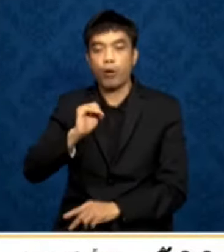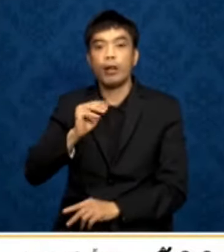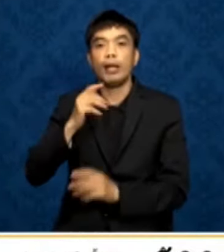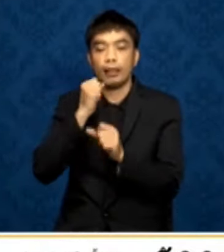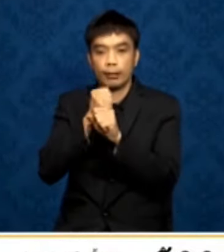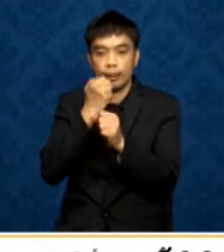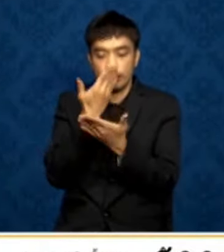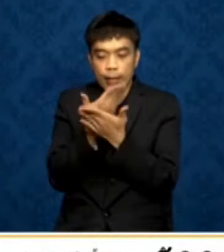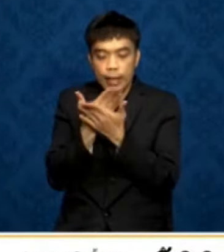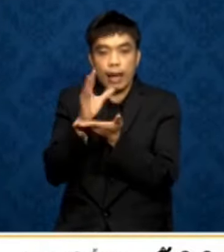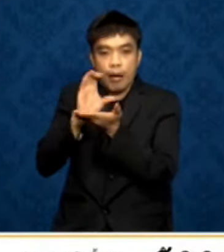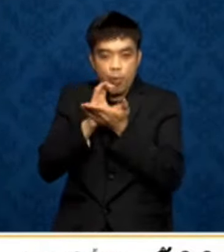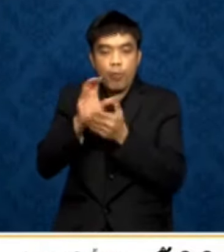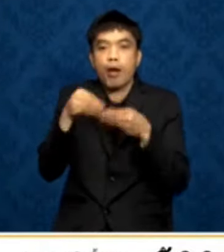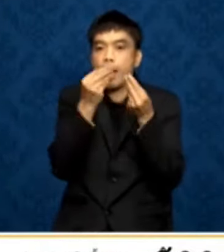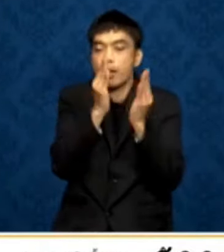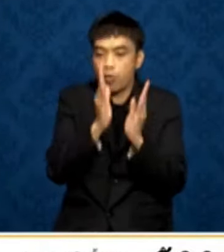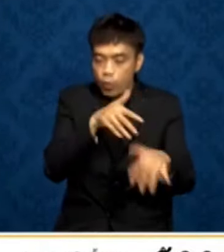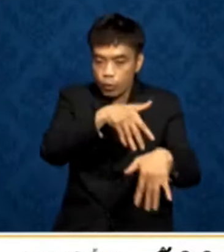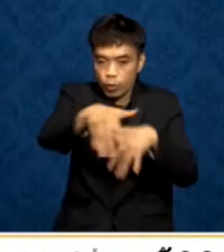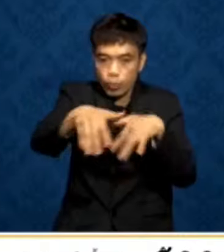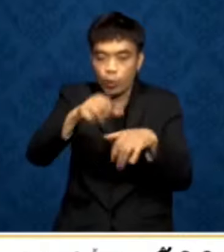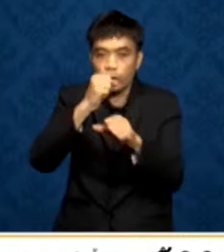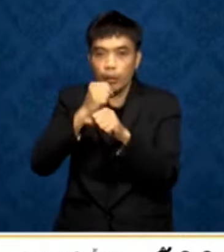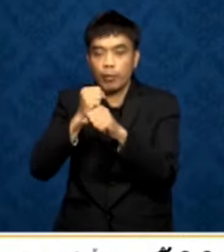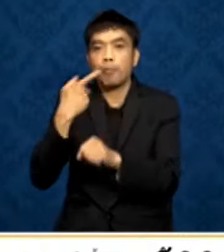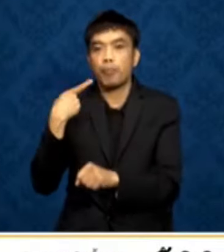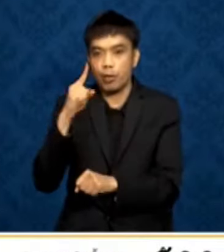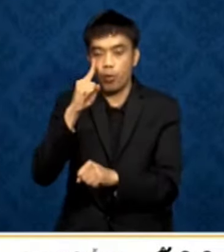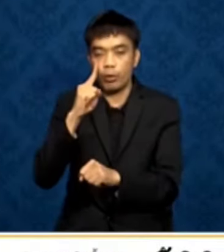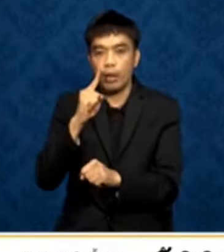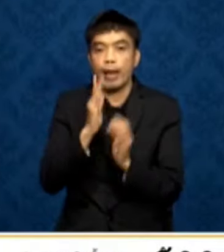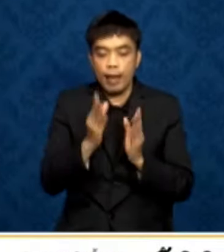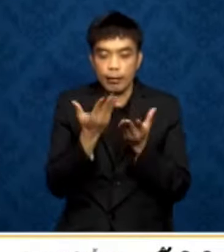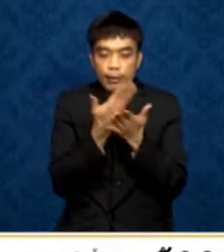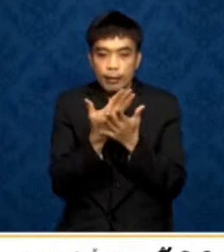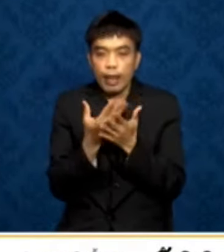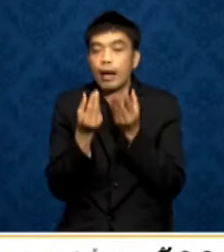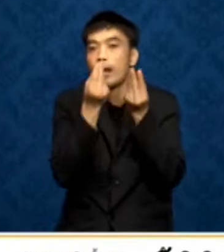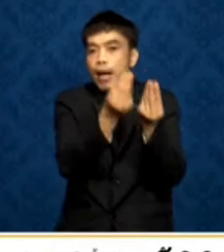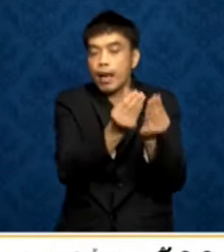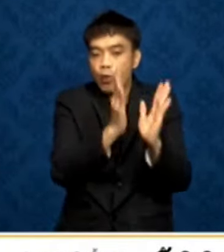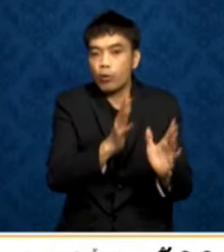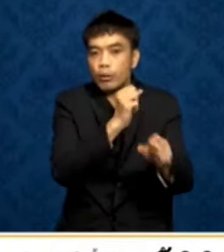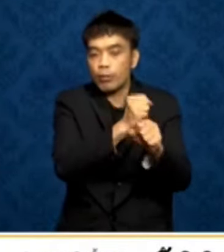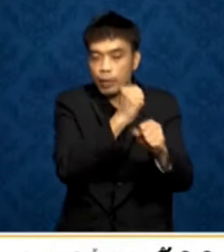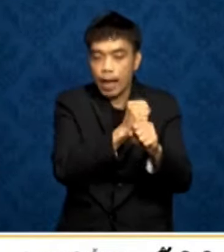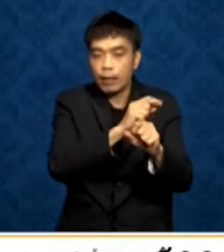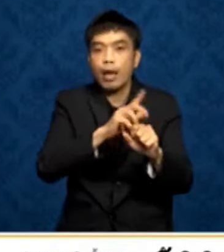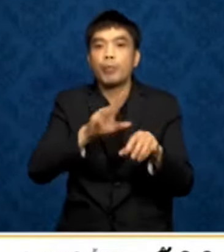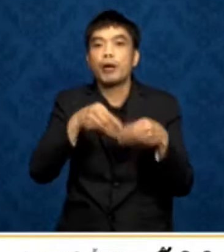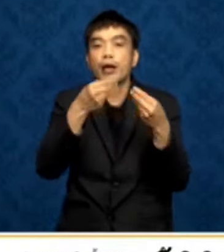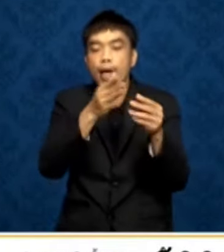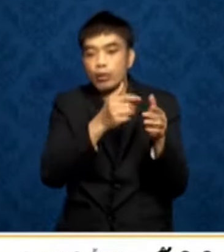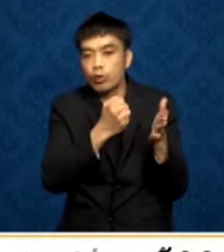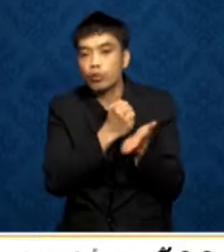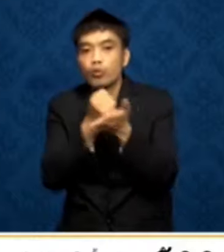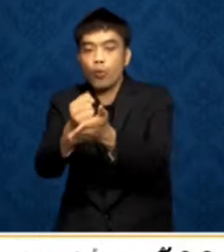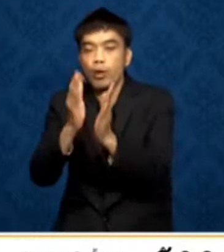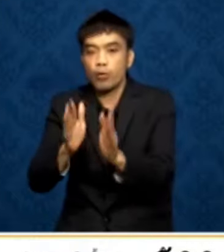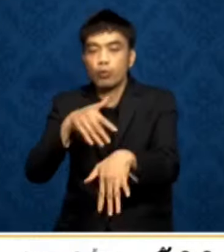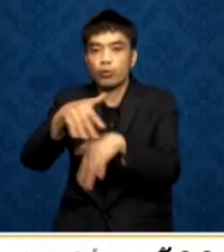ถ้าหากว่าจะมีการอำนวยความสะดวกให้กับเจ้าหน้าที่ก็เพื่อเป็นการที่จะสามารถตอบรับนะครับการแก้ไขปัญหาดูแลพี่น้องประชาชน